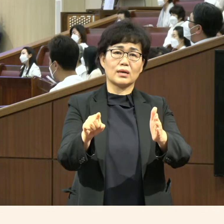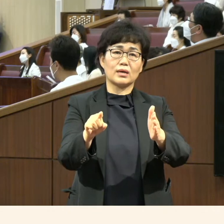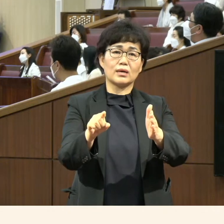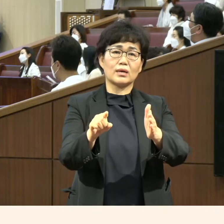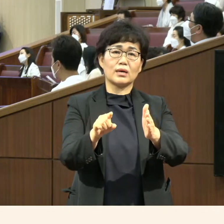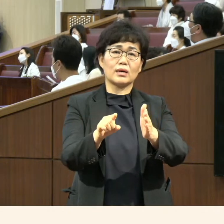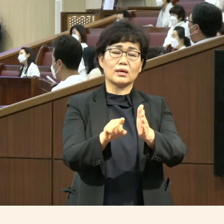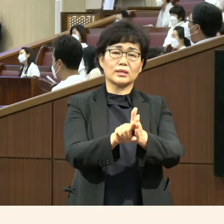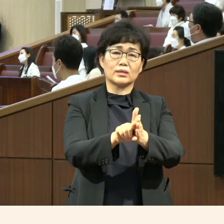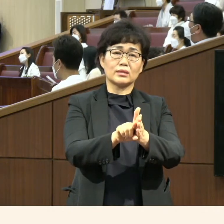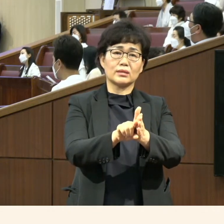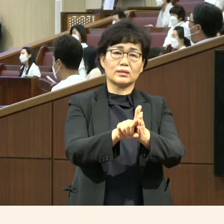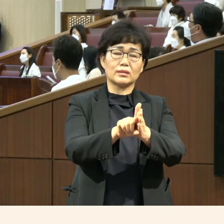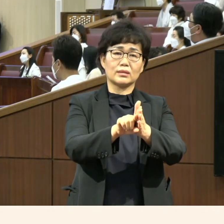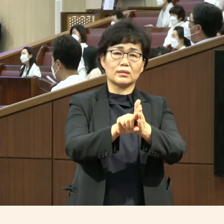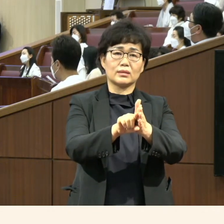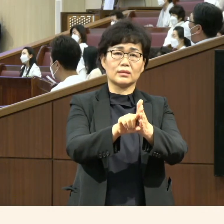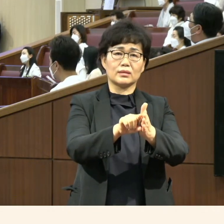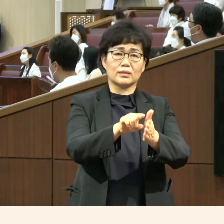위하여